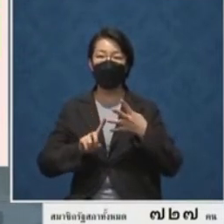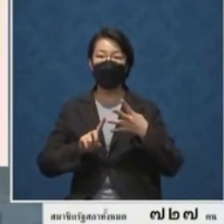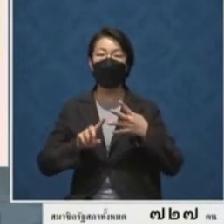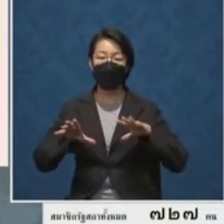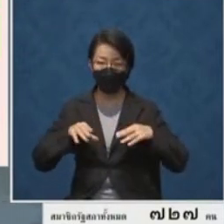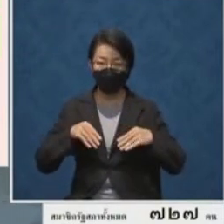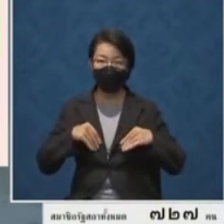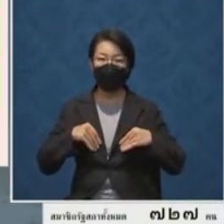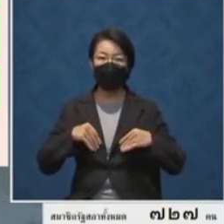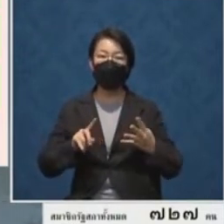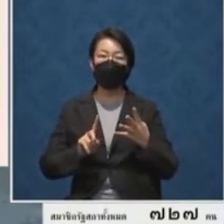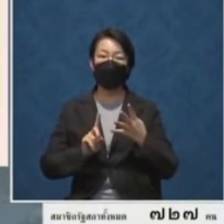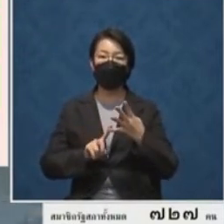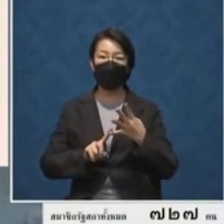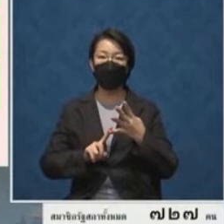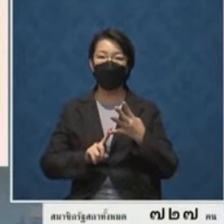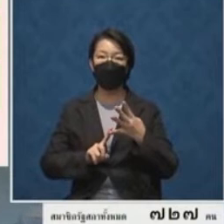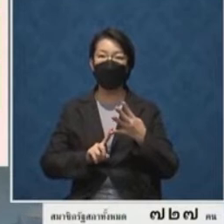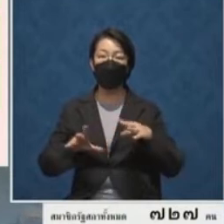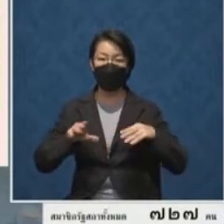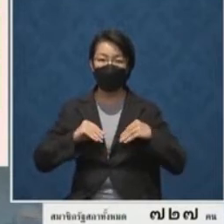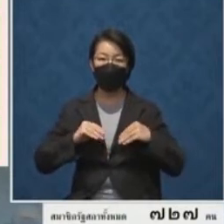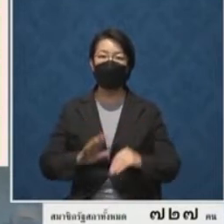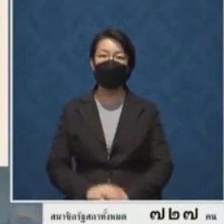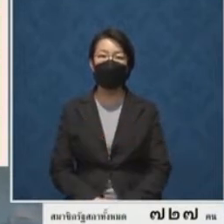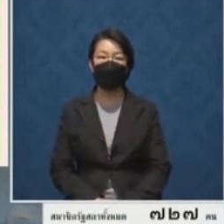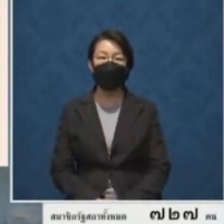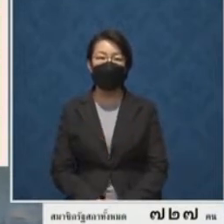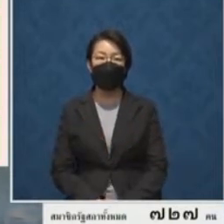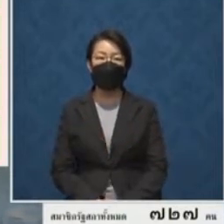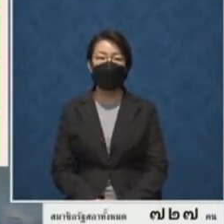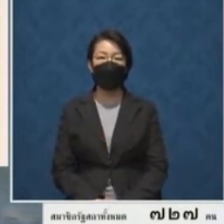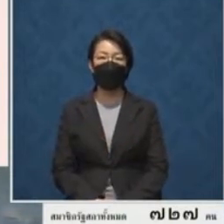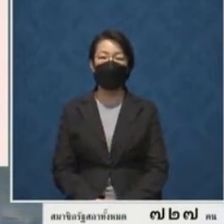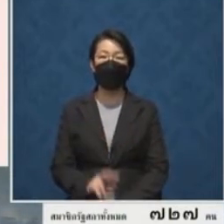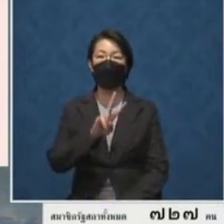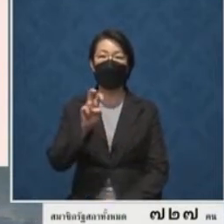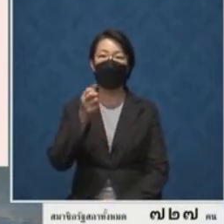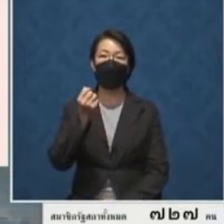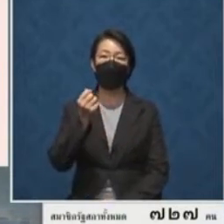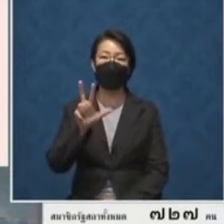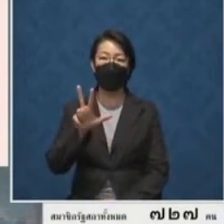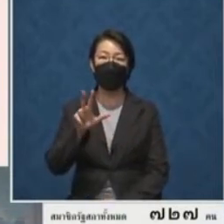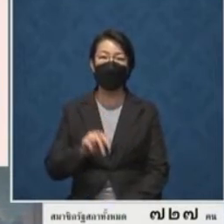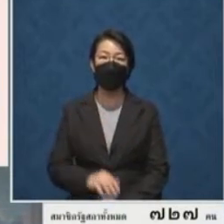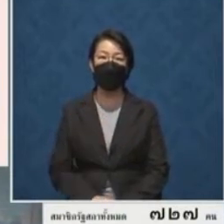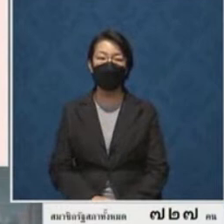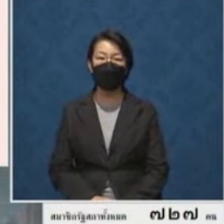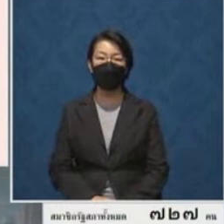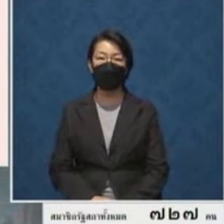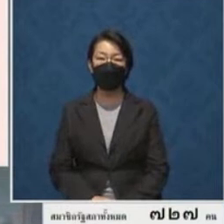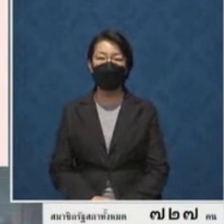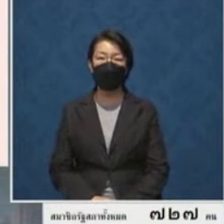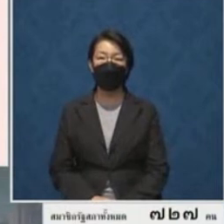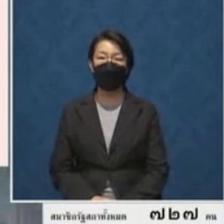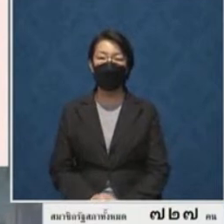การ4รับหลักการค่ะ 213พลเอกธงชัยสาระสุข 1